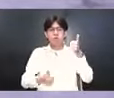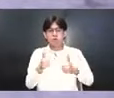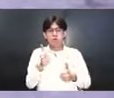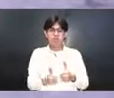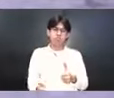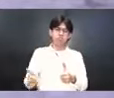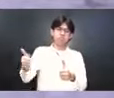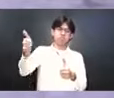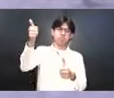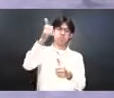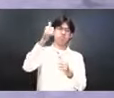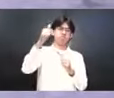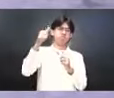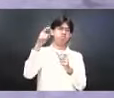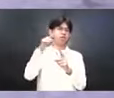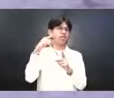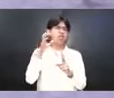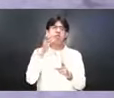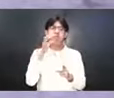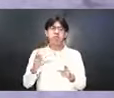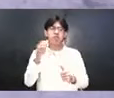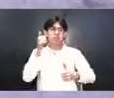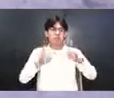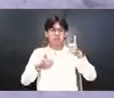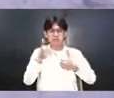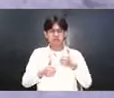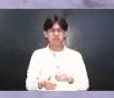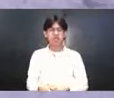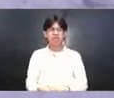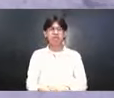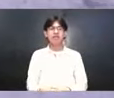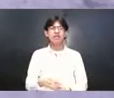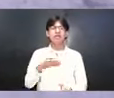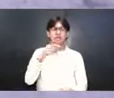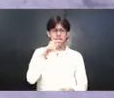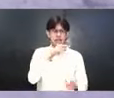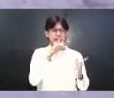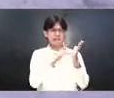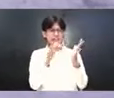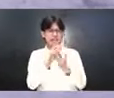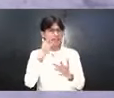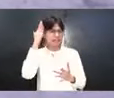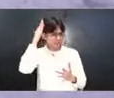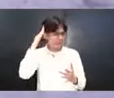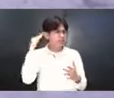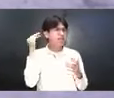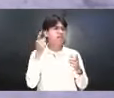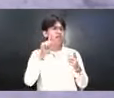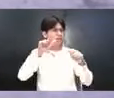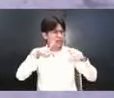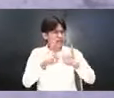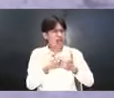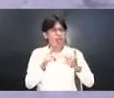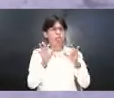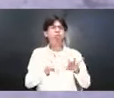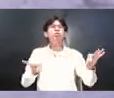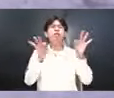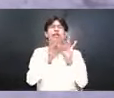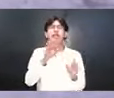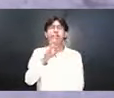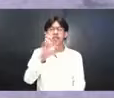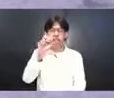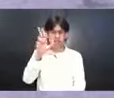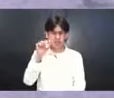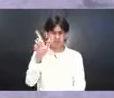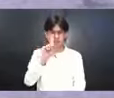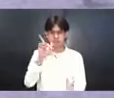ano? Parang gusto nilang pumili si Jesus sa 613. Anong pinakamahalaga dyan? Si Jesus